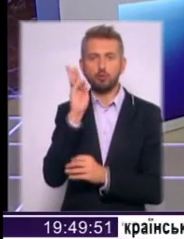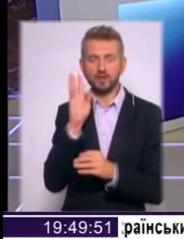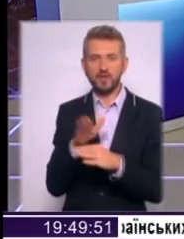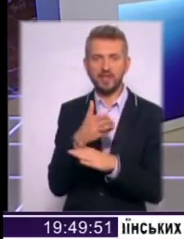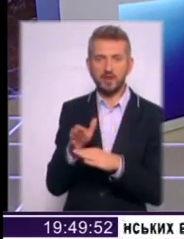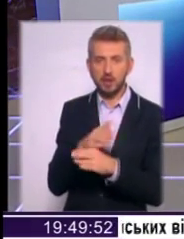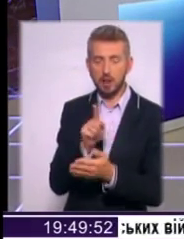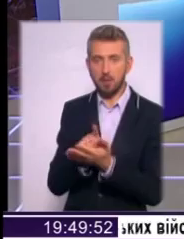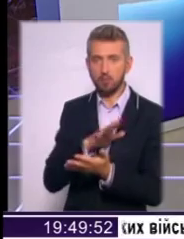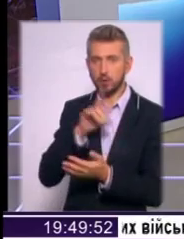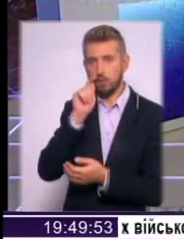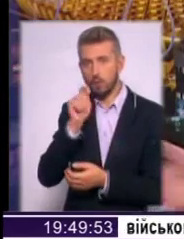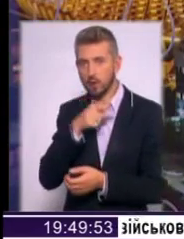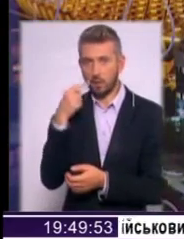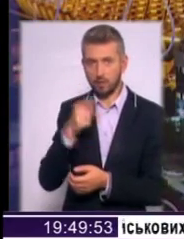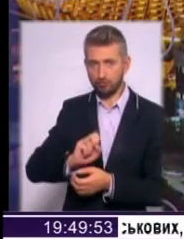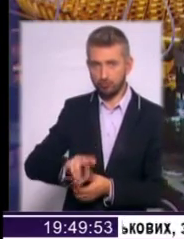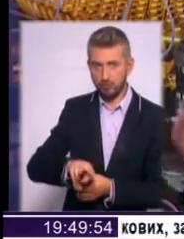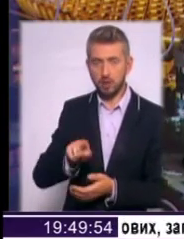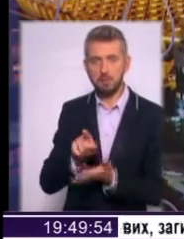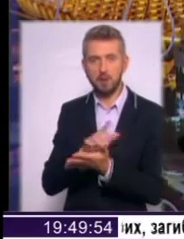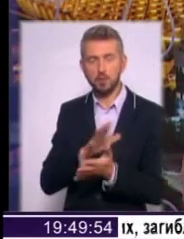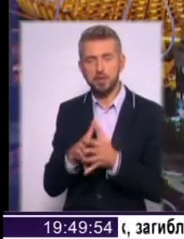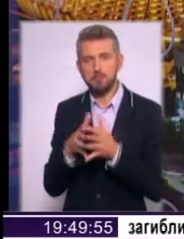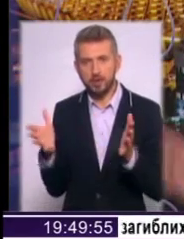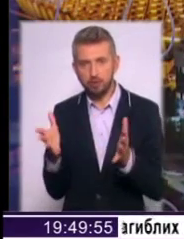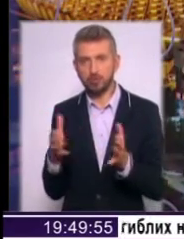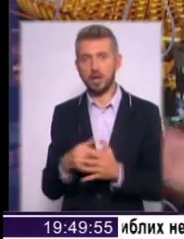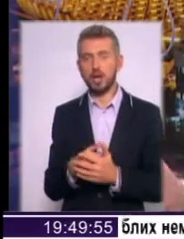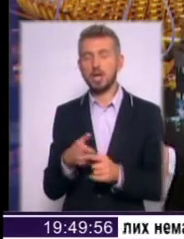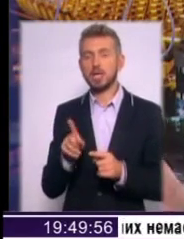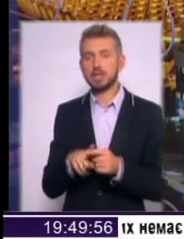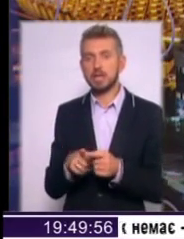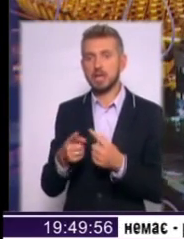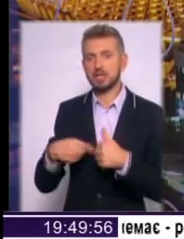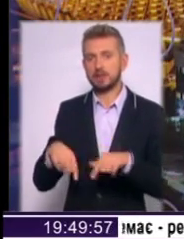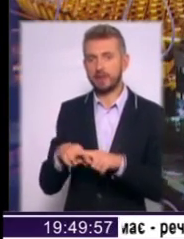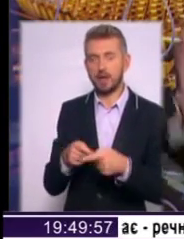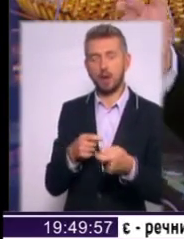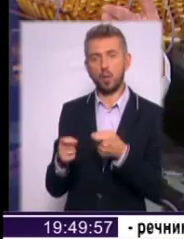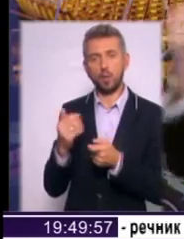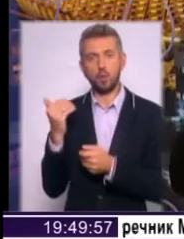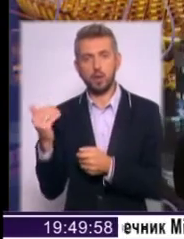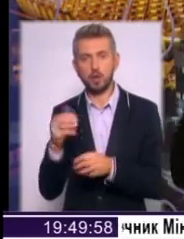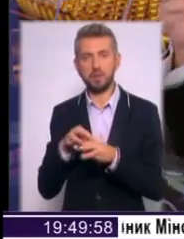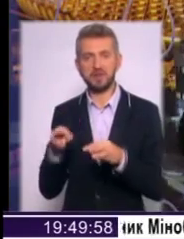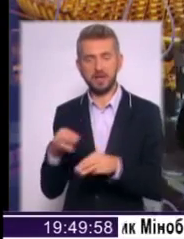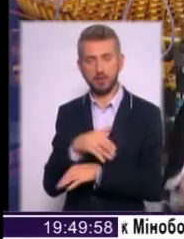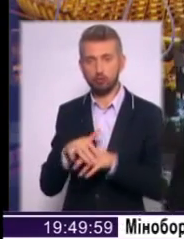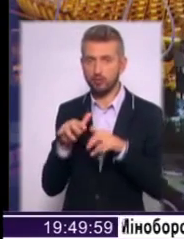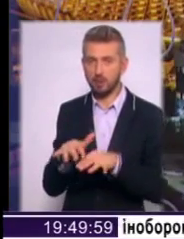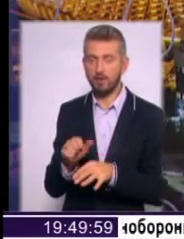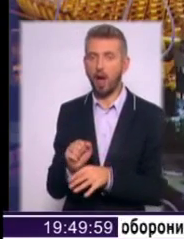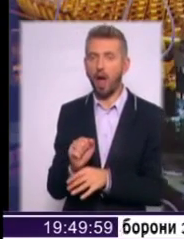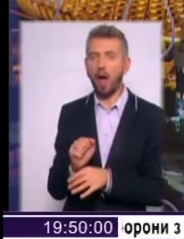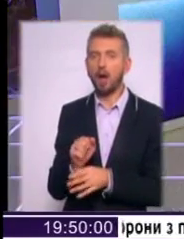мають бути і в Україні, і в Росії, і очевидно, їх має бути більше. Це сфера... уряду, Міністерства закордонних справ, а от гуманітарний, отут якраз